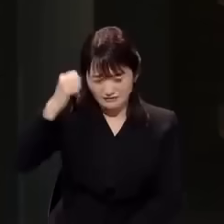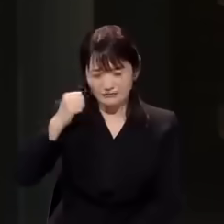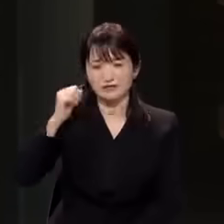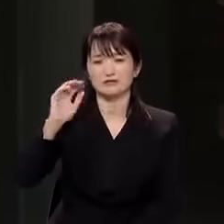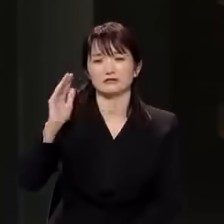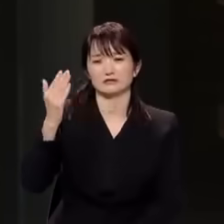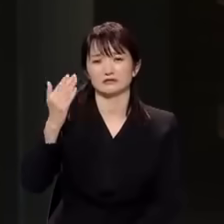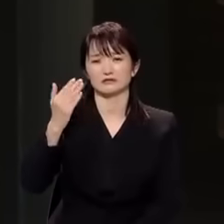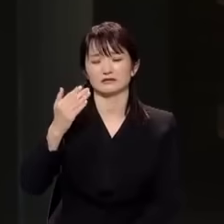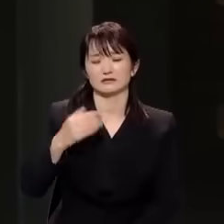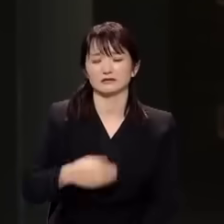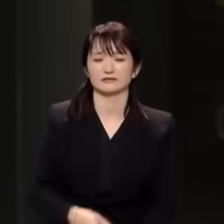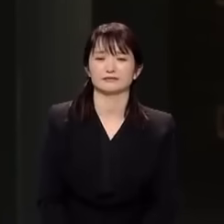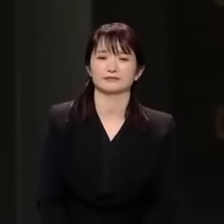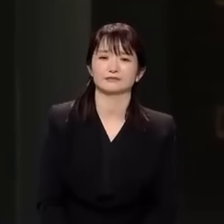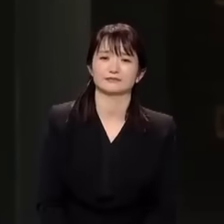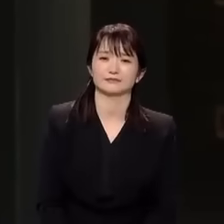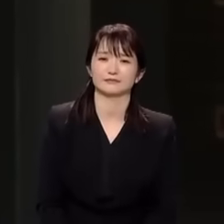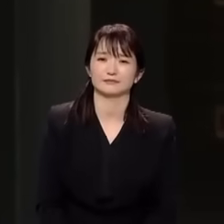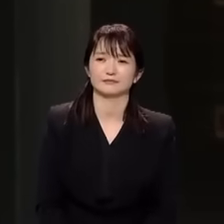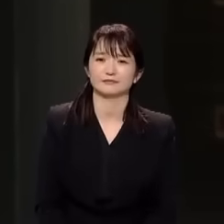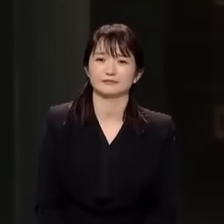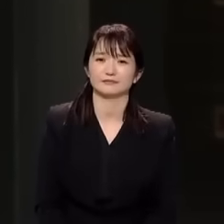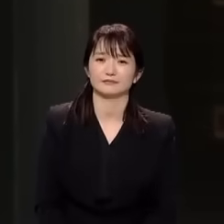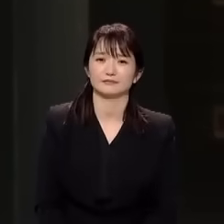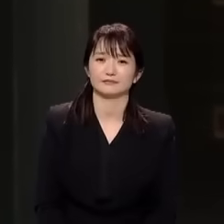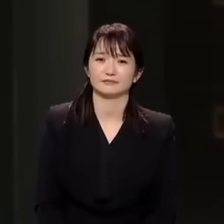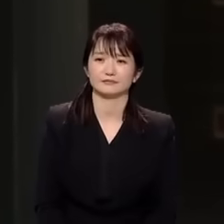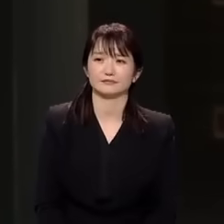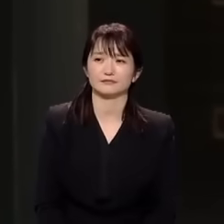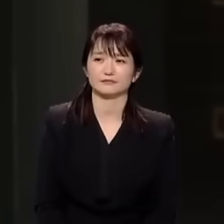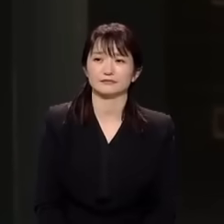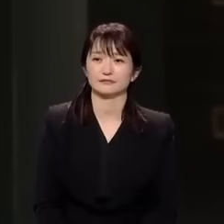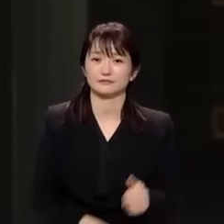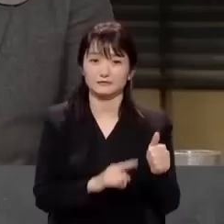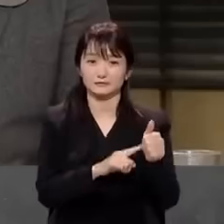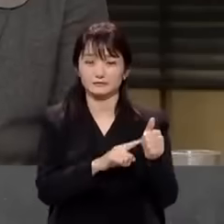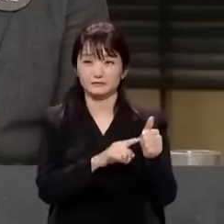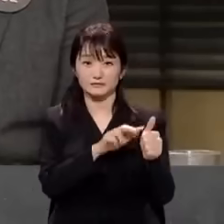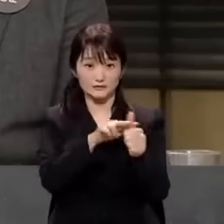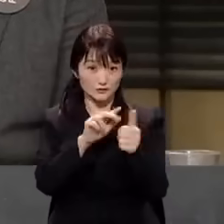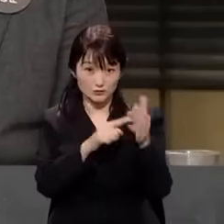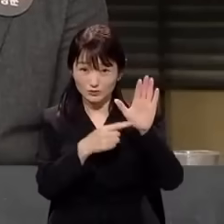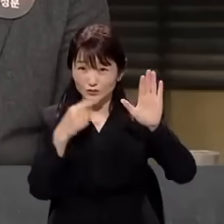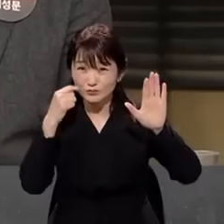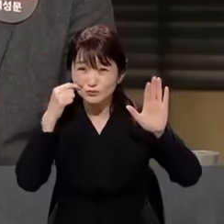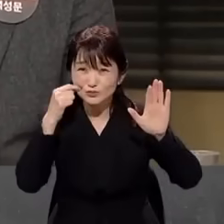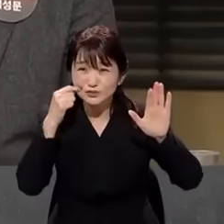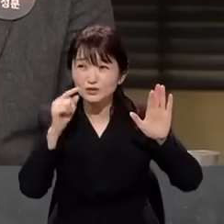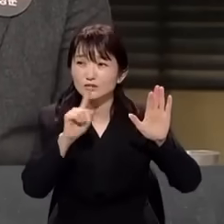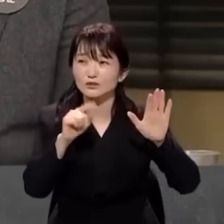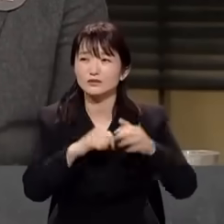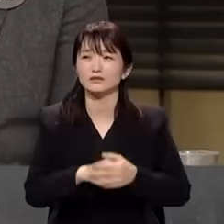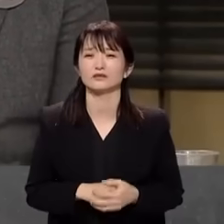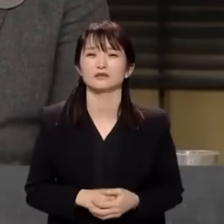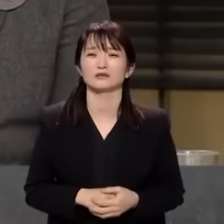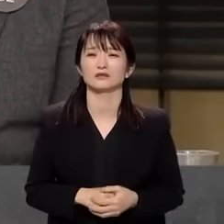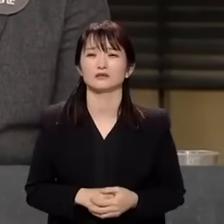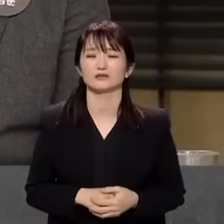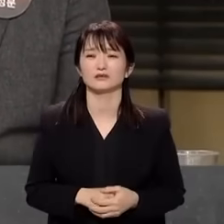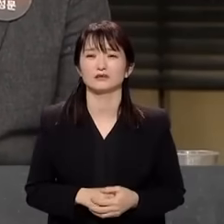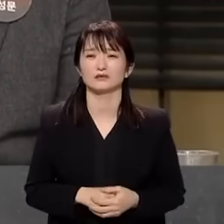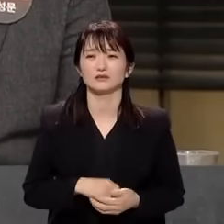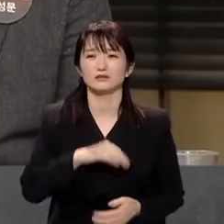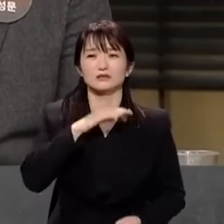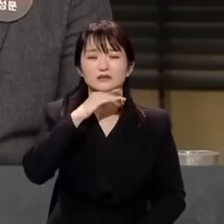백사님네 어 전양석 신상 공개 못합니까 미성 현자를 안 되죠 지금